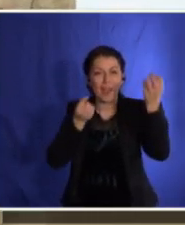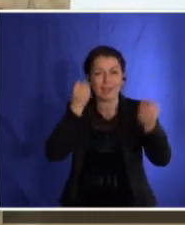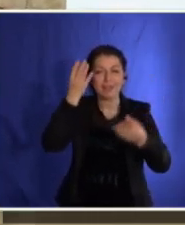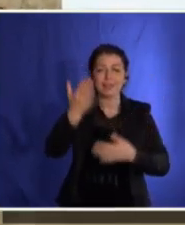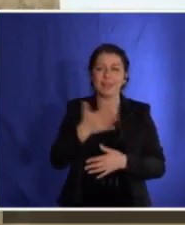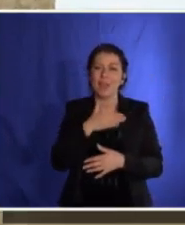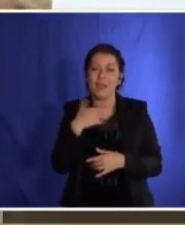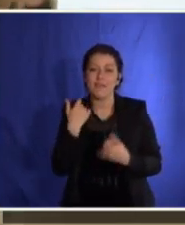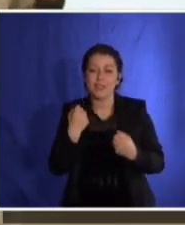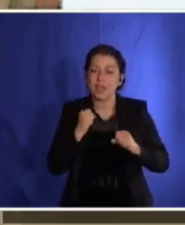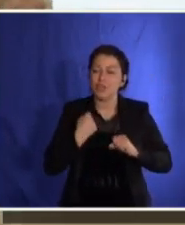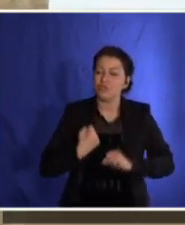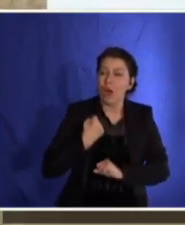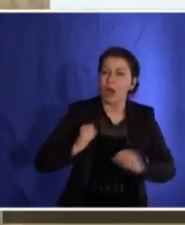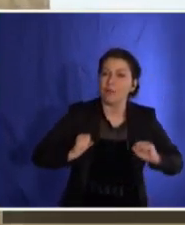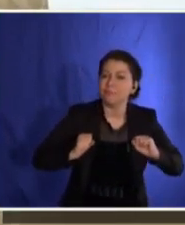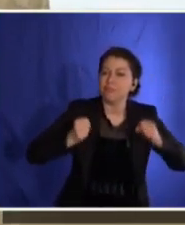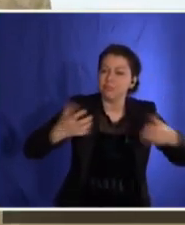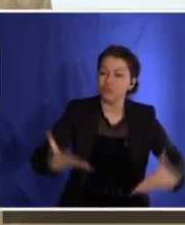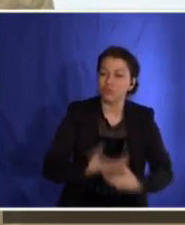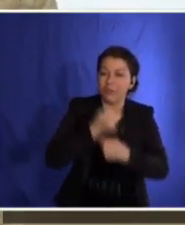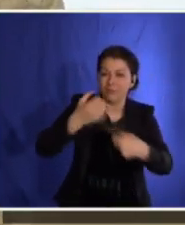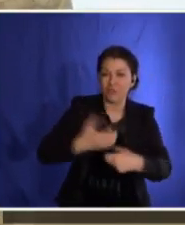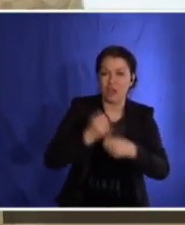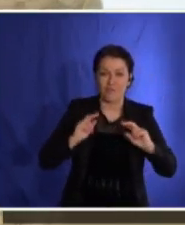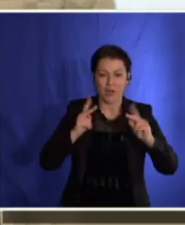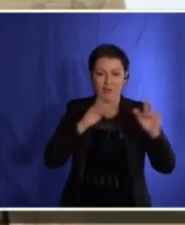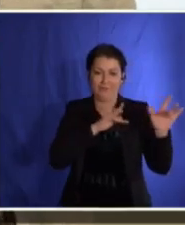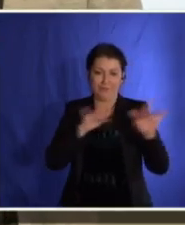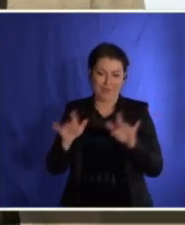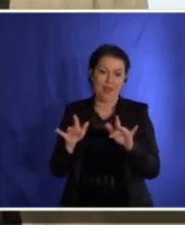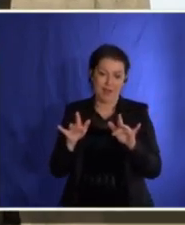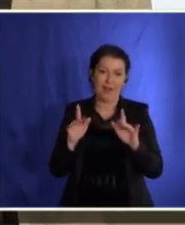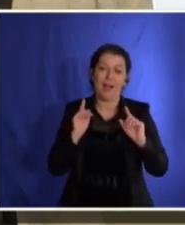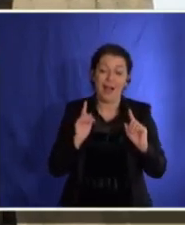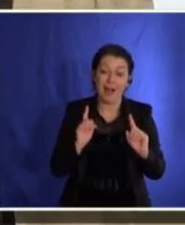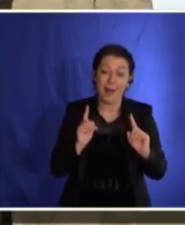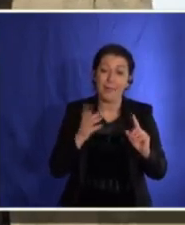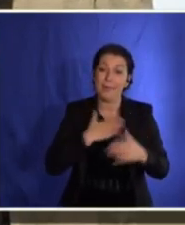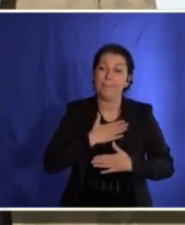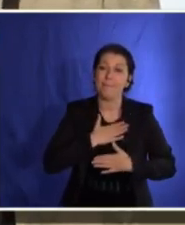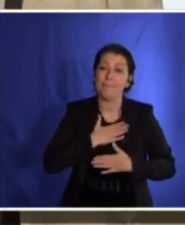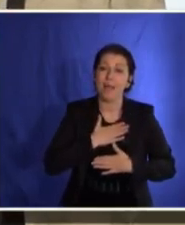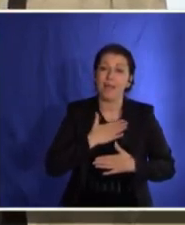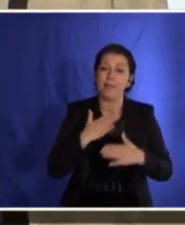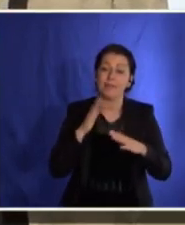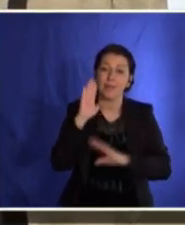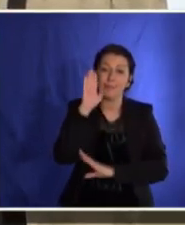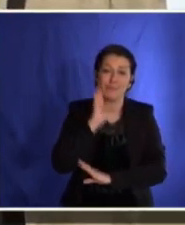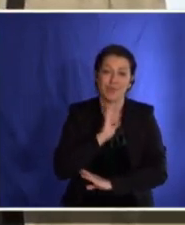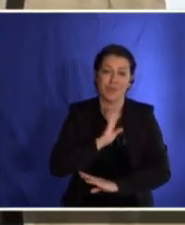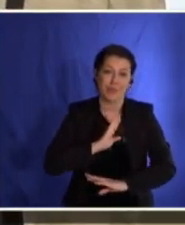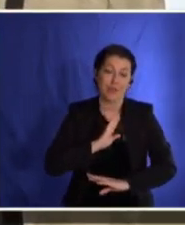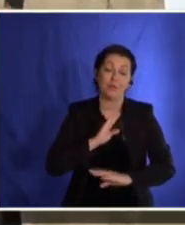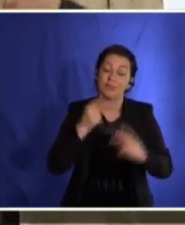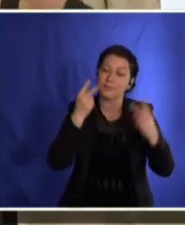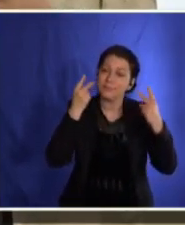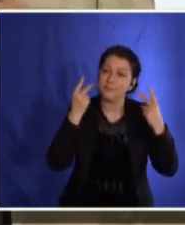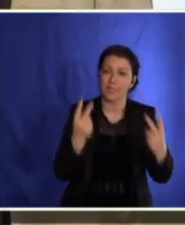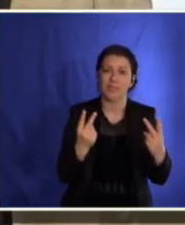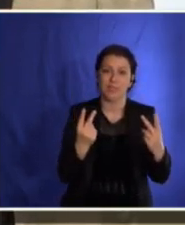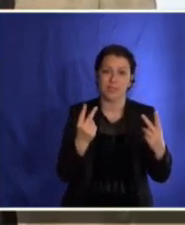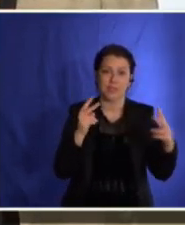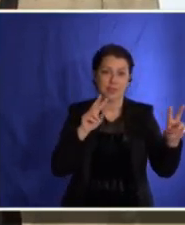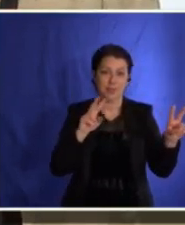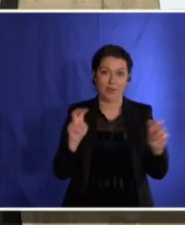ungeheuer schaffenskraftfähig sind. Aber meine Bitte ist, und das ist ein wesentlicher Punkt, wir